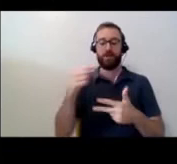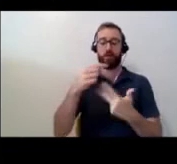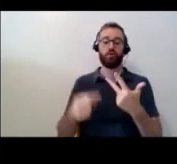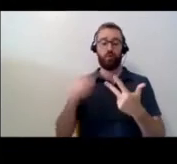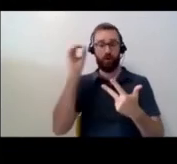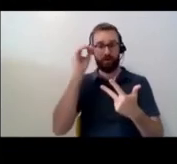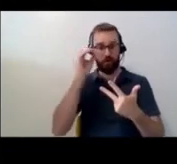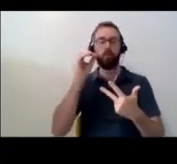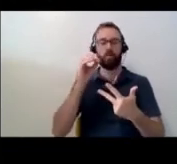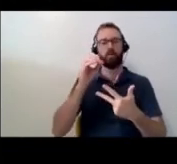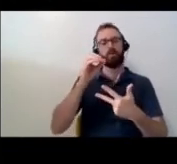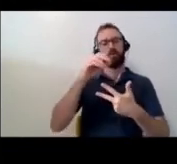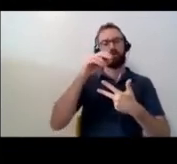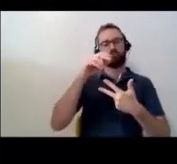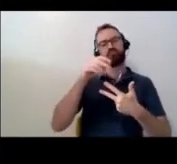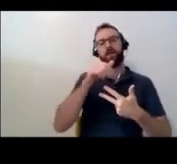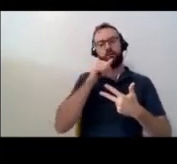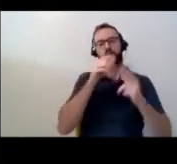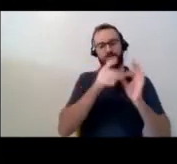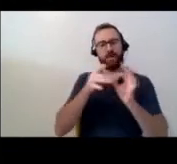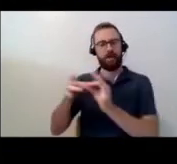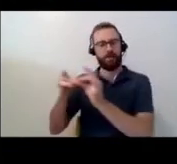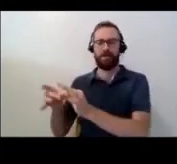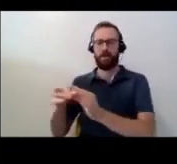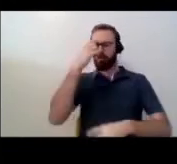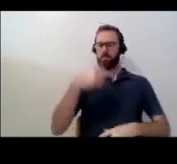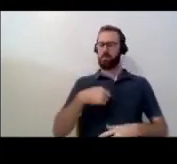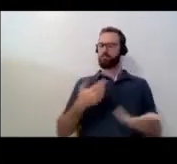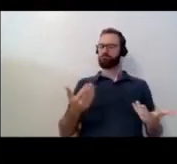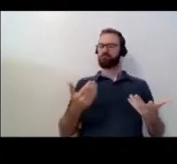ensemble et qui ne me semblent pas résister à l'analyse.